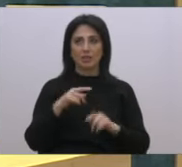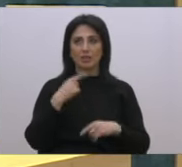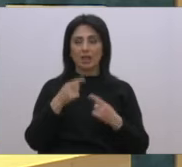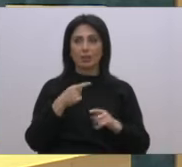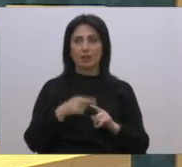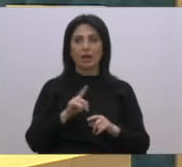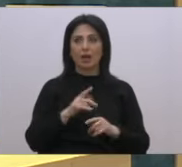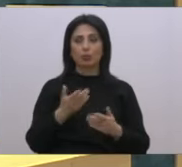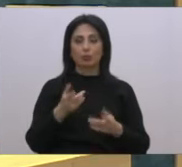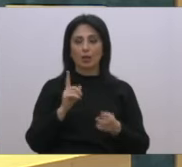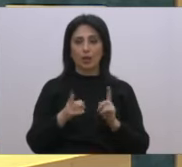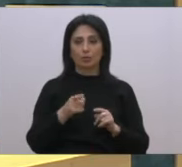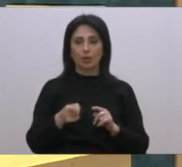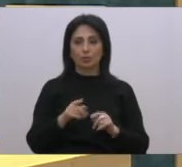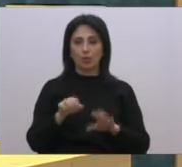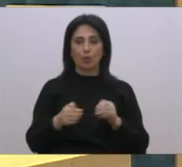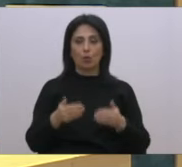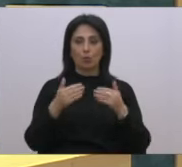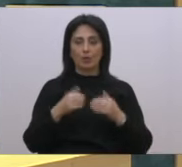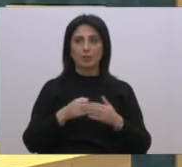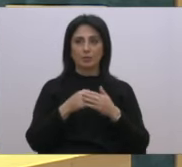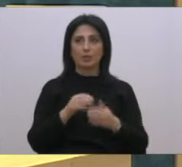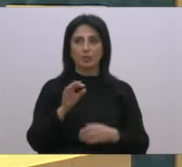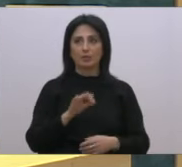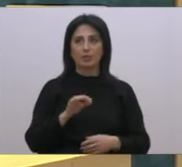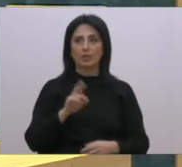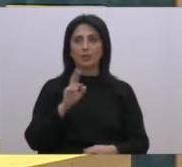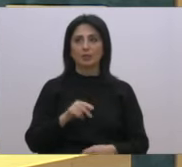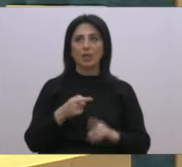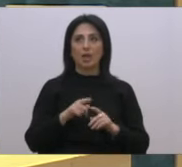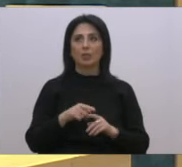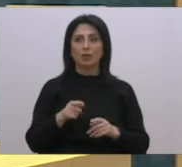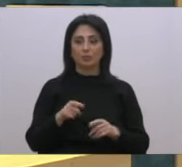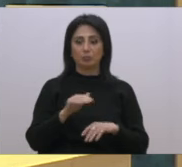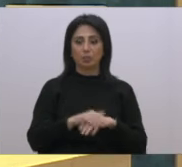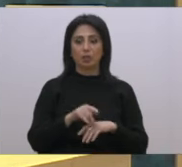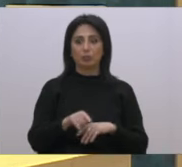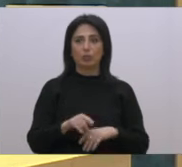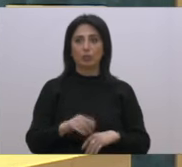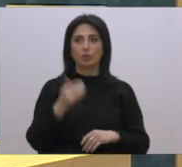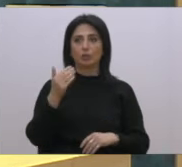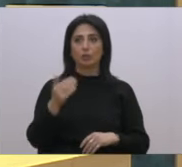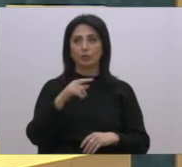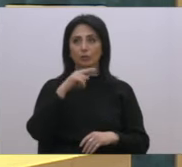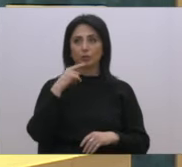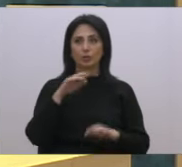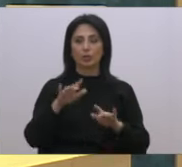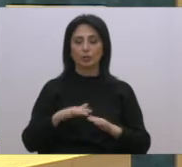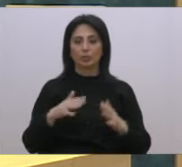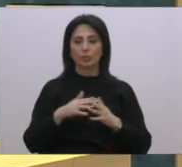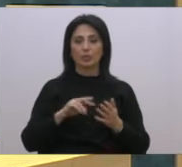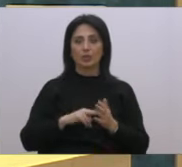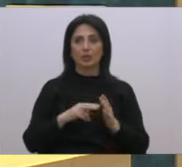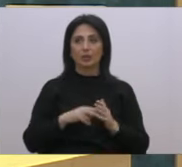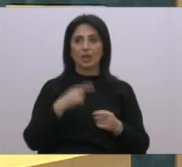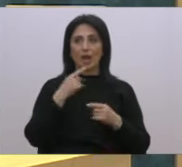ლაპარაკი, არა თუ რეალურად ამ დეოკუპაციის მიღწევაზე. და ამ მოცემულობაში თქვენ რუსეთის ჰიბრიდული ომის ტაქტიკაზე